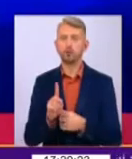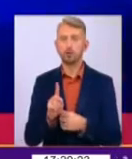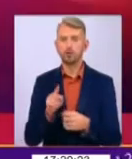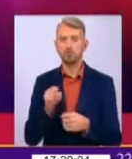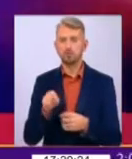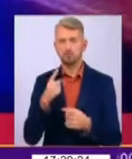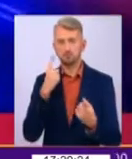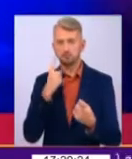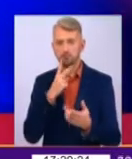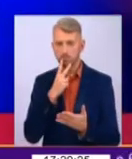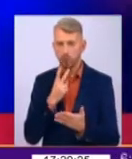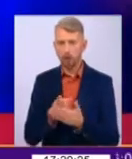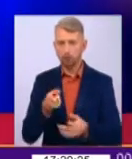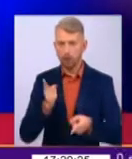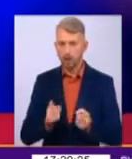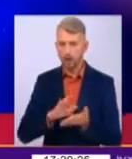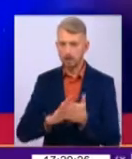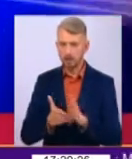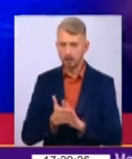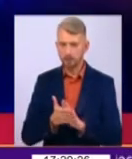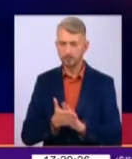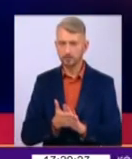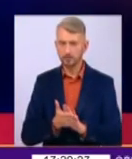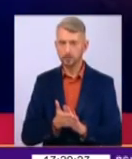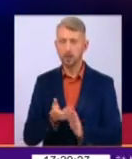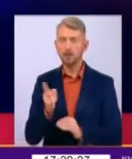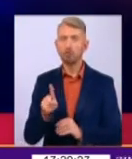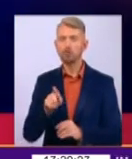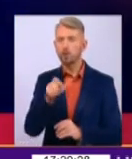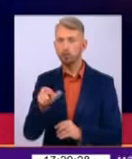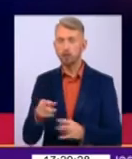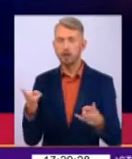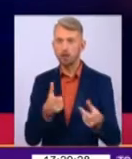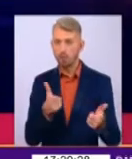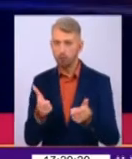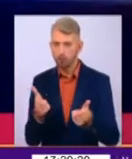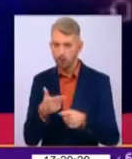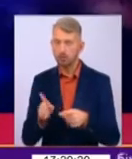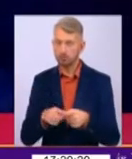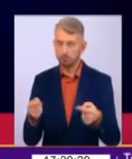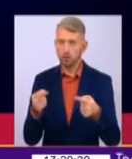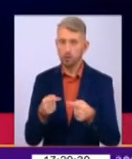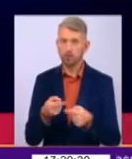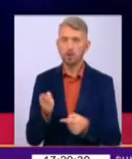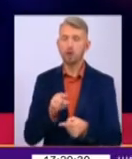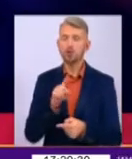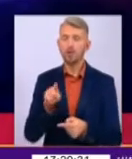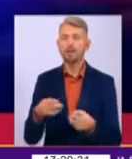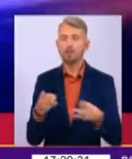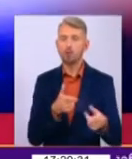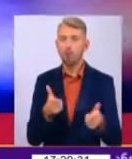чергу показує про реальний стан. То, що людей треба готувати, це однозначно. То, що їх треба